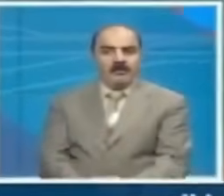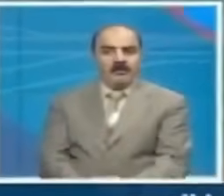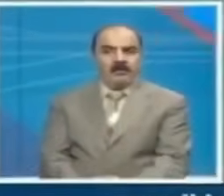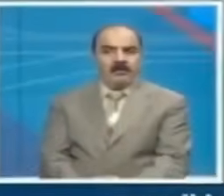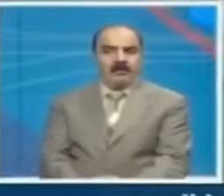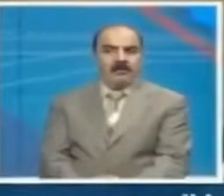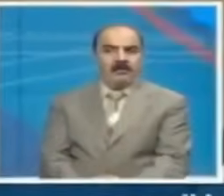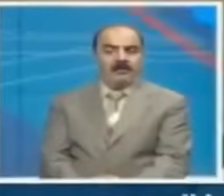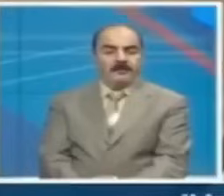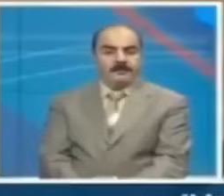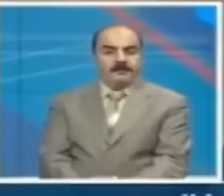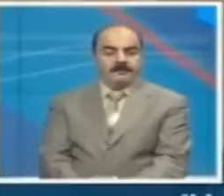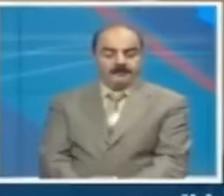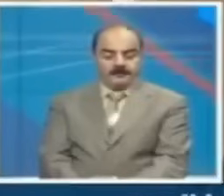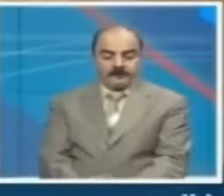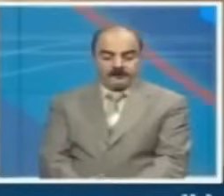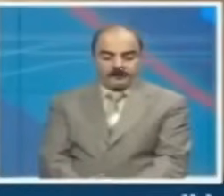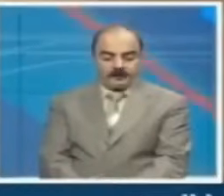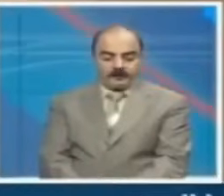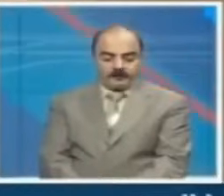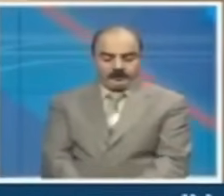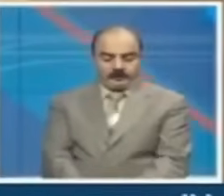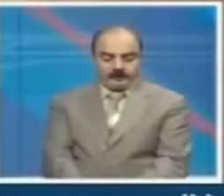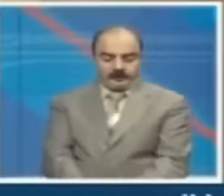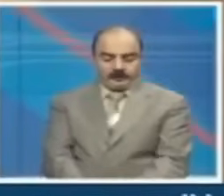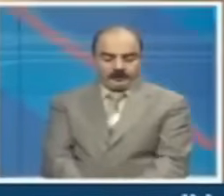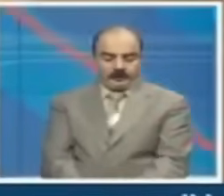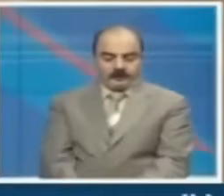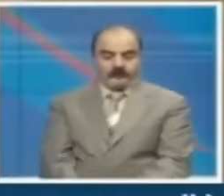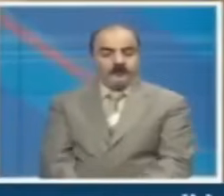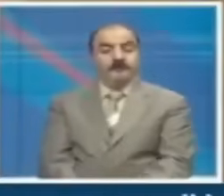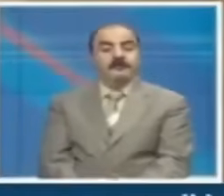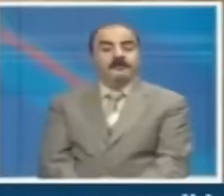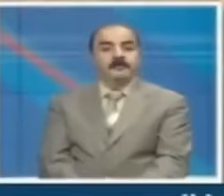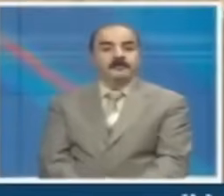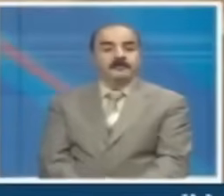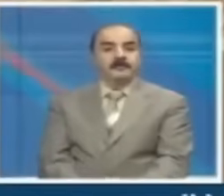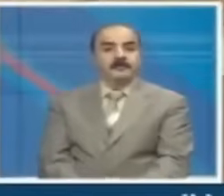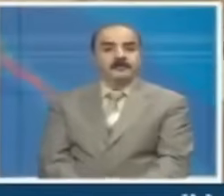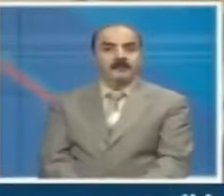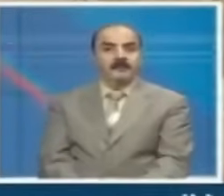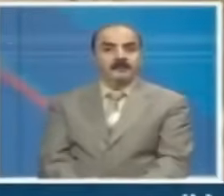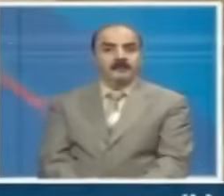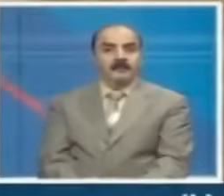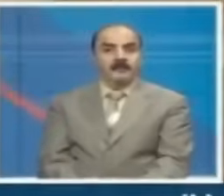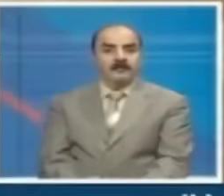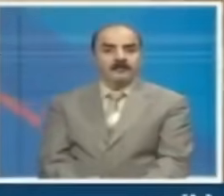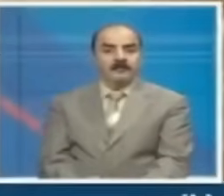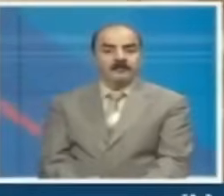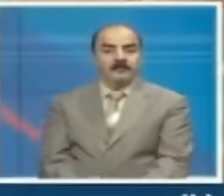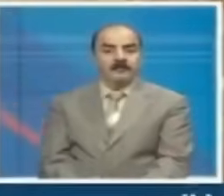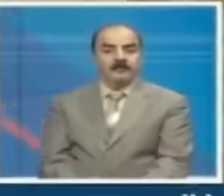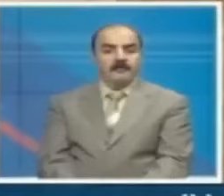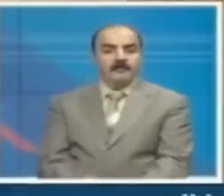مربع، يبلغ طول رصيفه 1,100 متر وعمق 17 مترا. تلك البنى التحتية للميناء